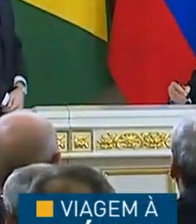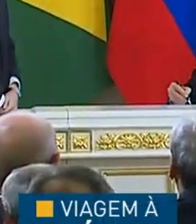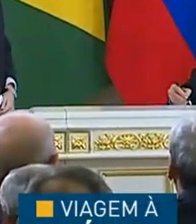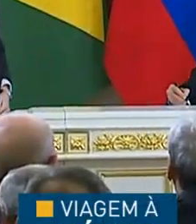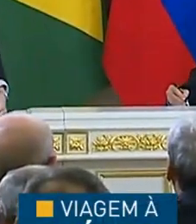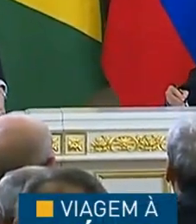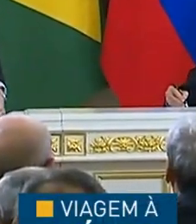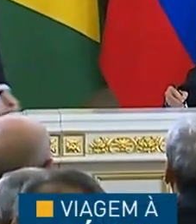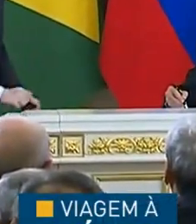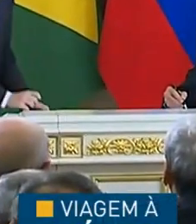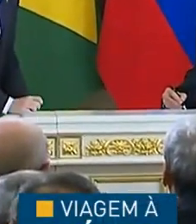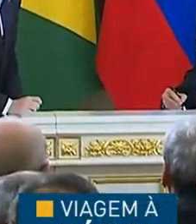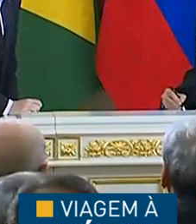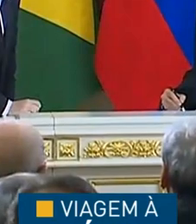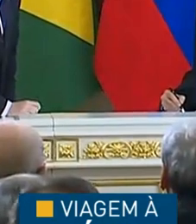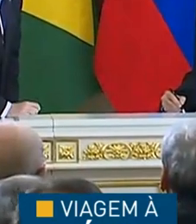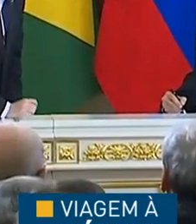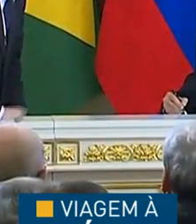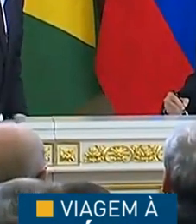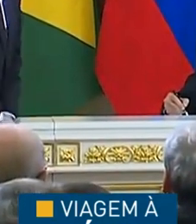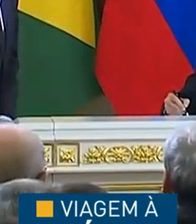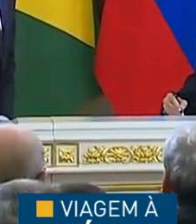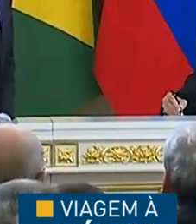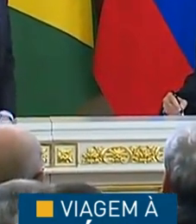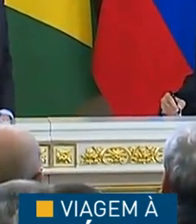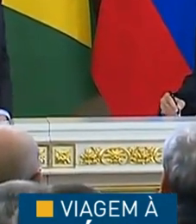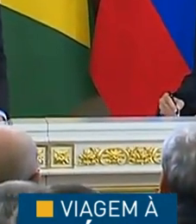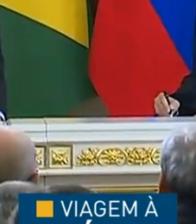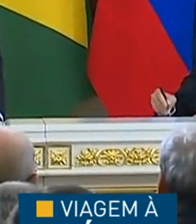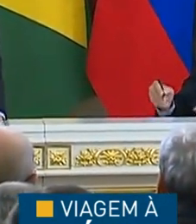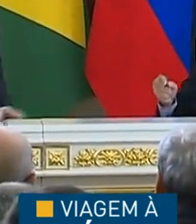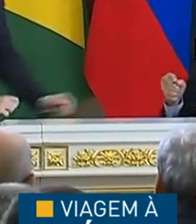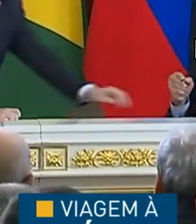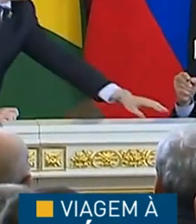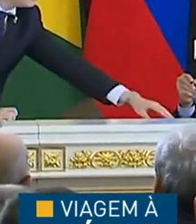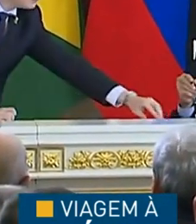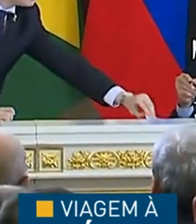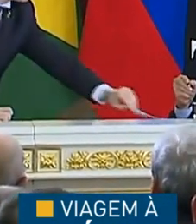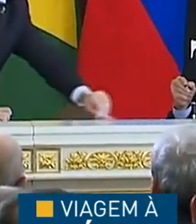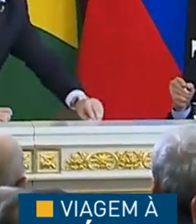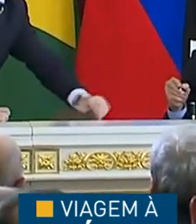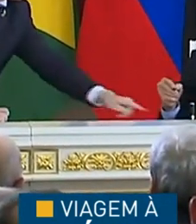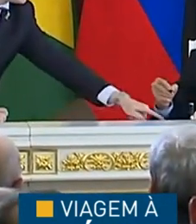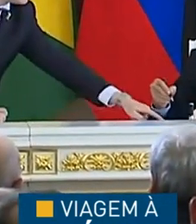área da cooperação econômica e investimentos.